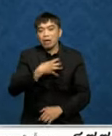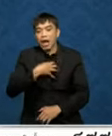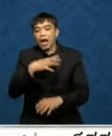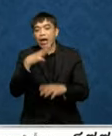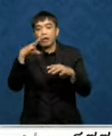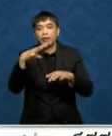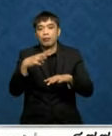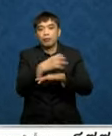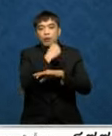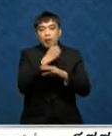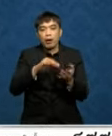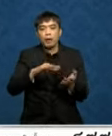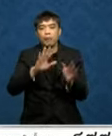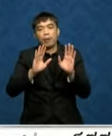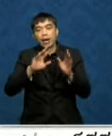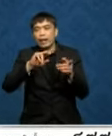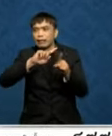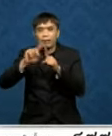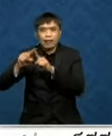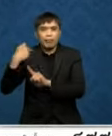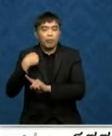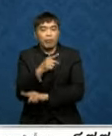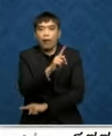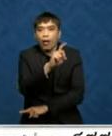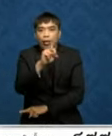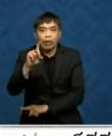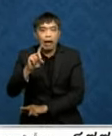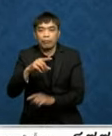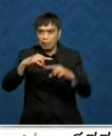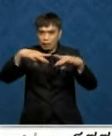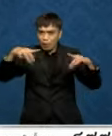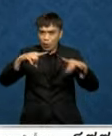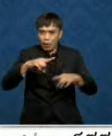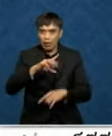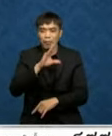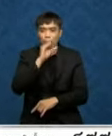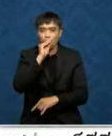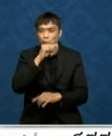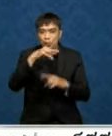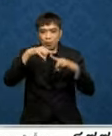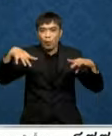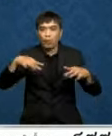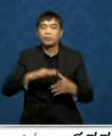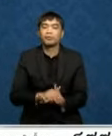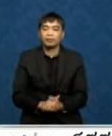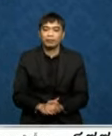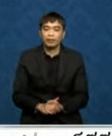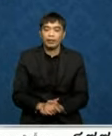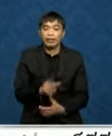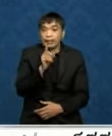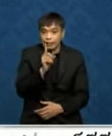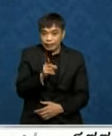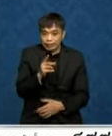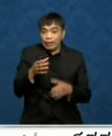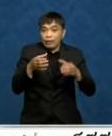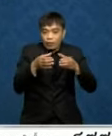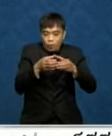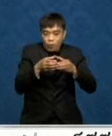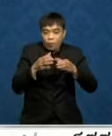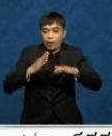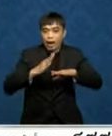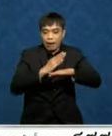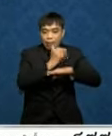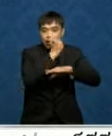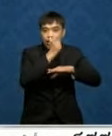งั้นอย่างงนี้จะล้มล้างนั่นล้มล้างนี้ครับมันก็ไม่จริงครับท่านประธานครับพรรคการเมืองนอกจากเป็นเครื่อง